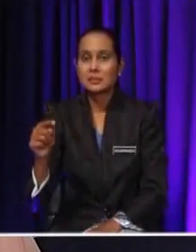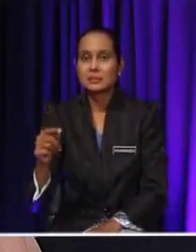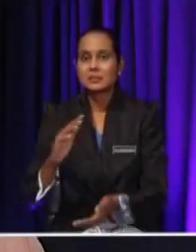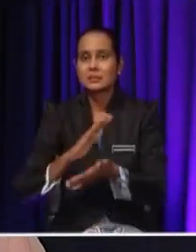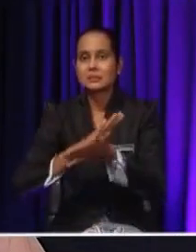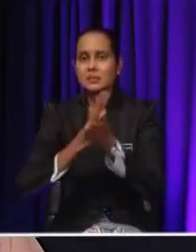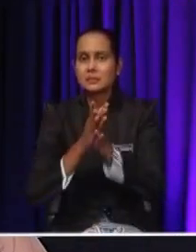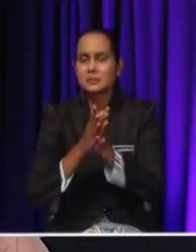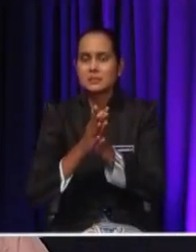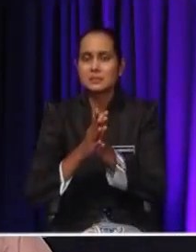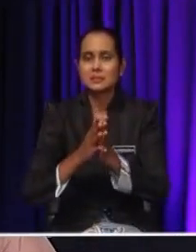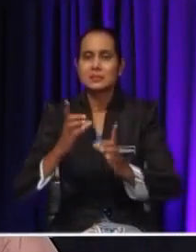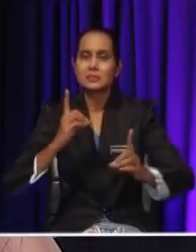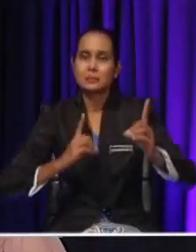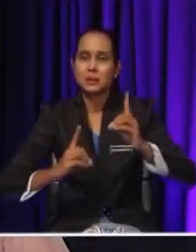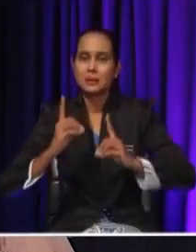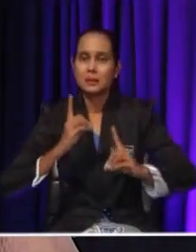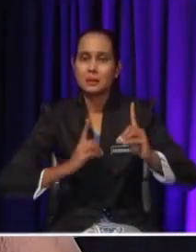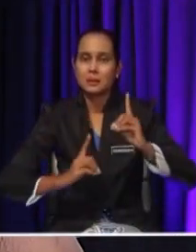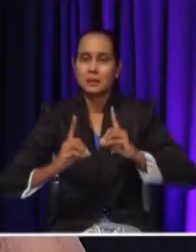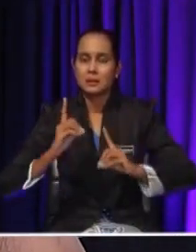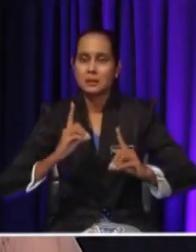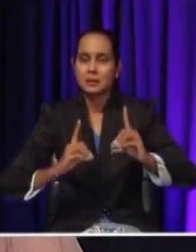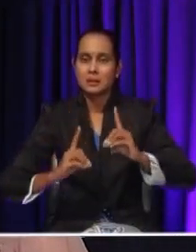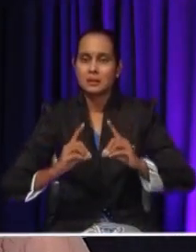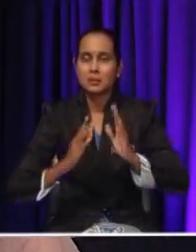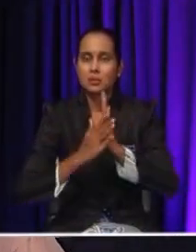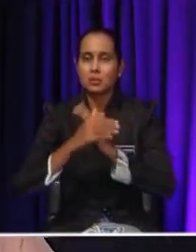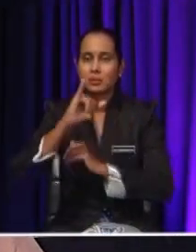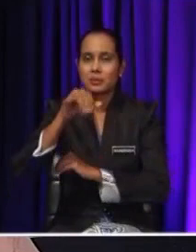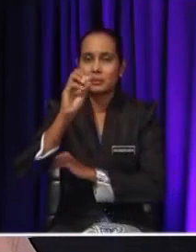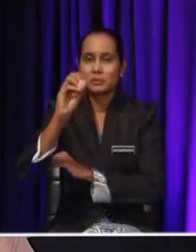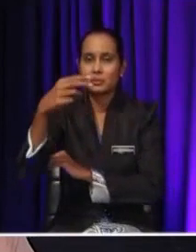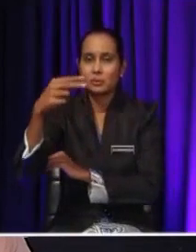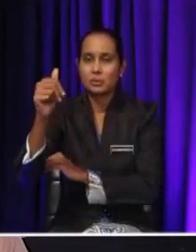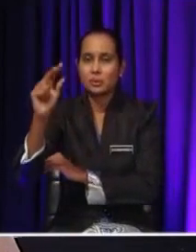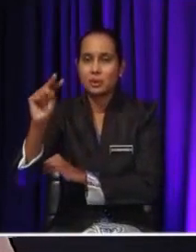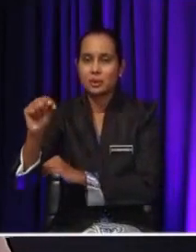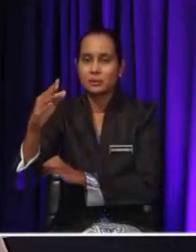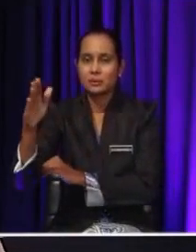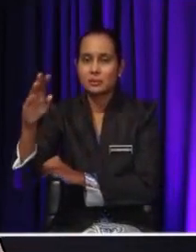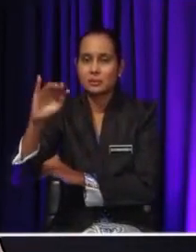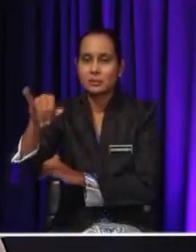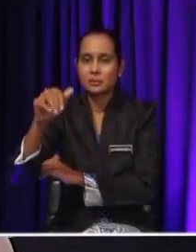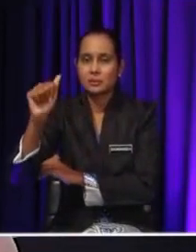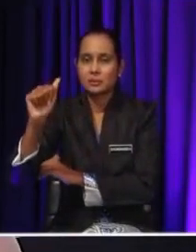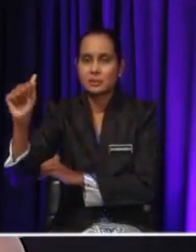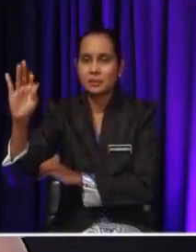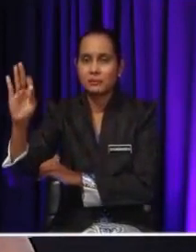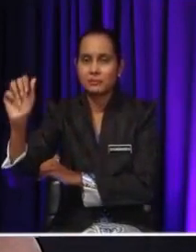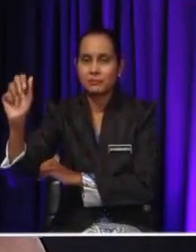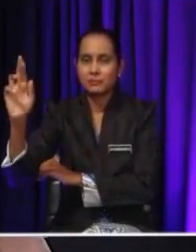dan drama oleh dramatis oleh Johan Java dan dipentaskan sepenuh pesta kesenian Kuala Lumpur pada